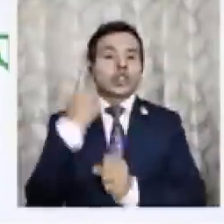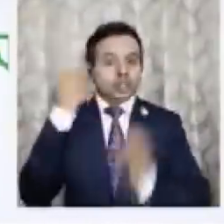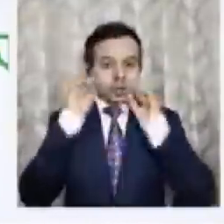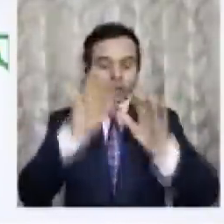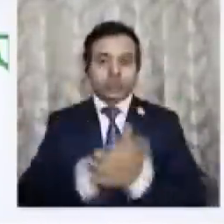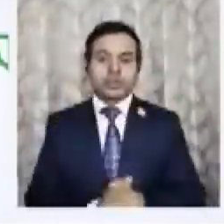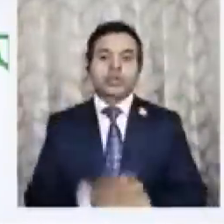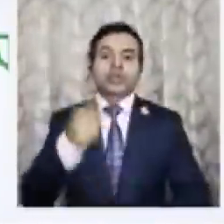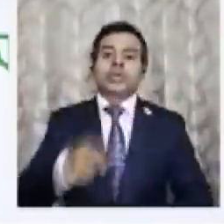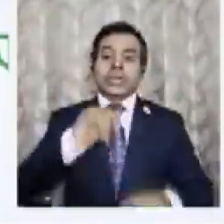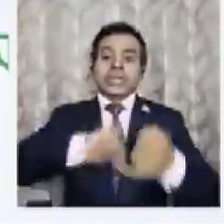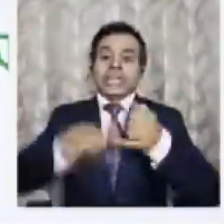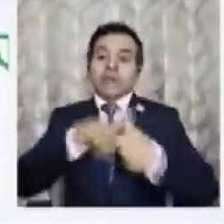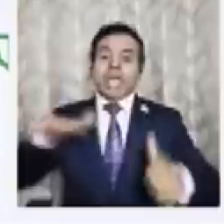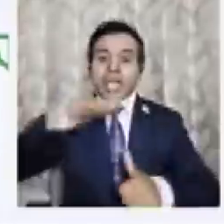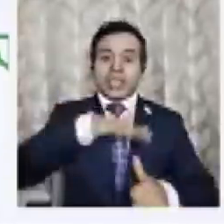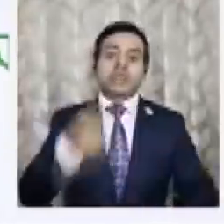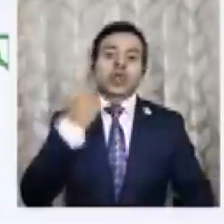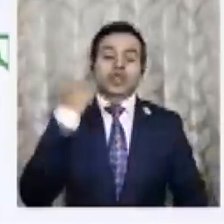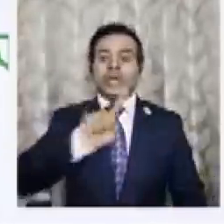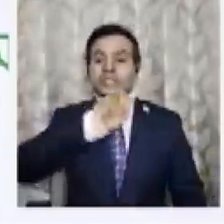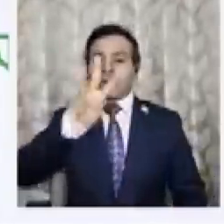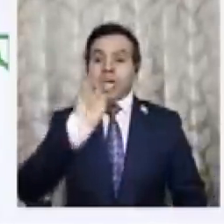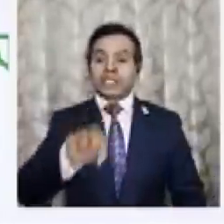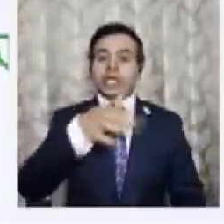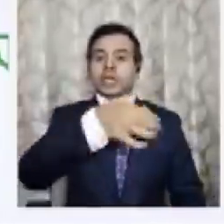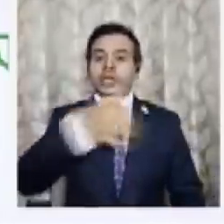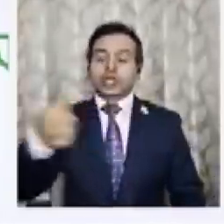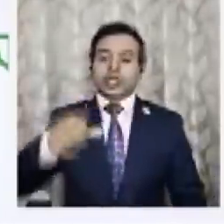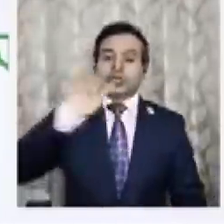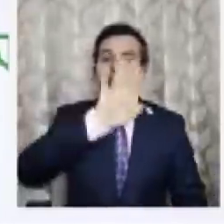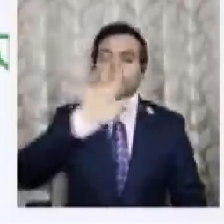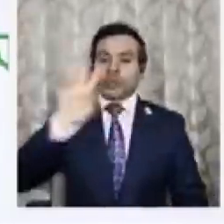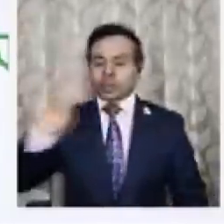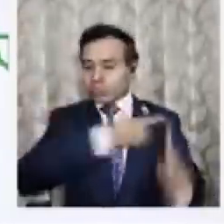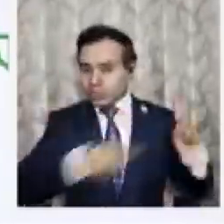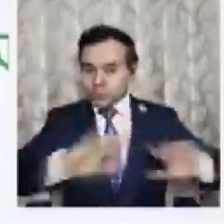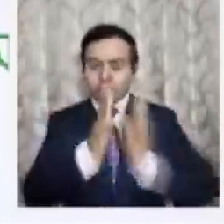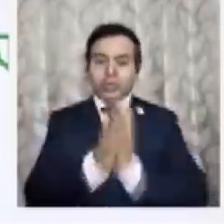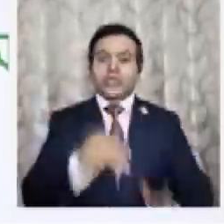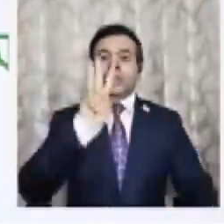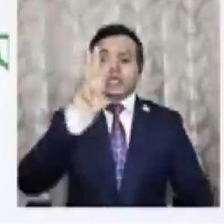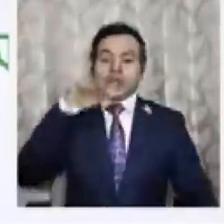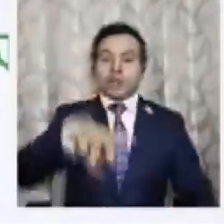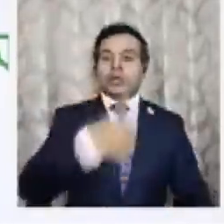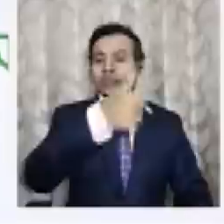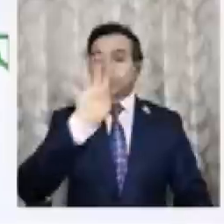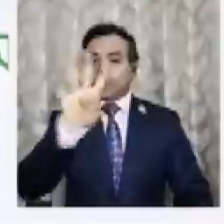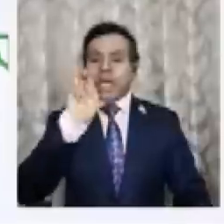এই ছিল বাংলাদেশের তথ্য। দক্ষিণ পূর্ব এশিয়া 24 ঘন্টায় শনাক্ত হয়েছে 13,654 জন, এ পর্যন্ত